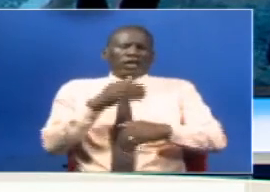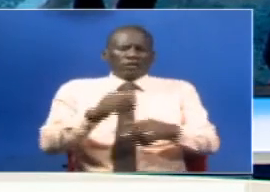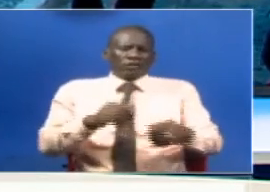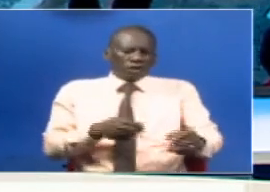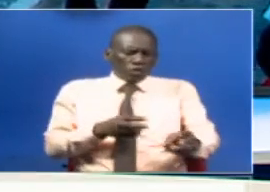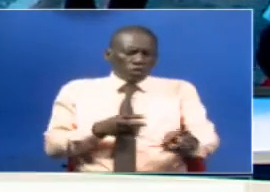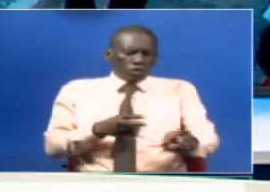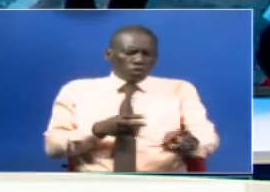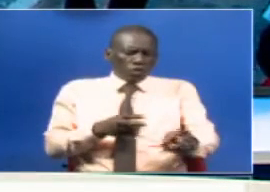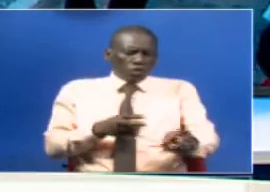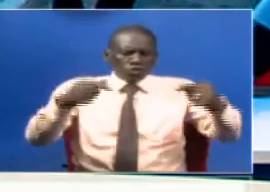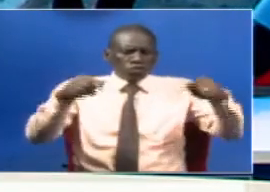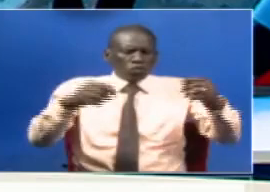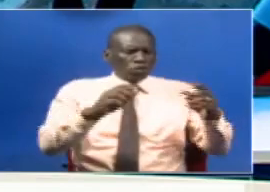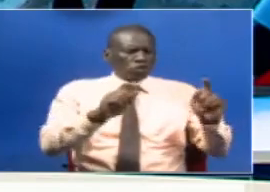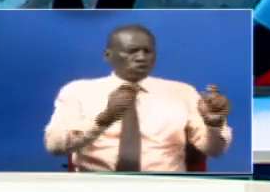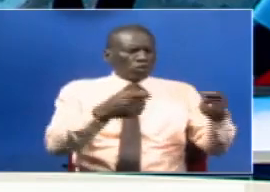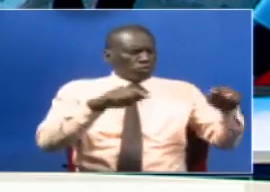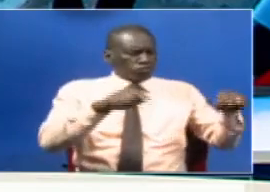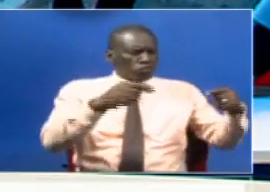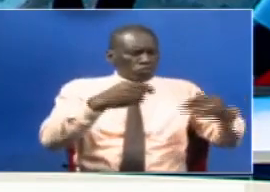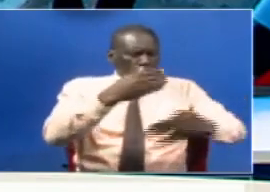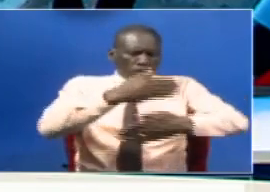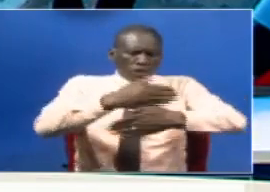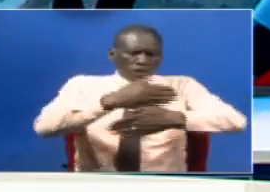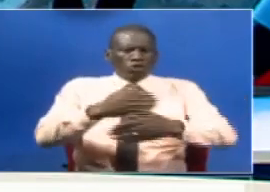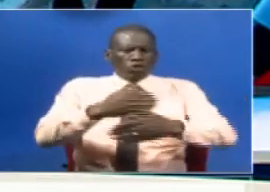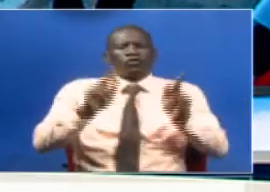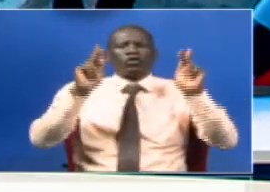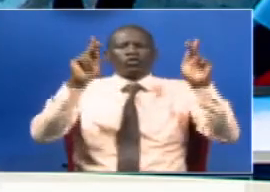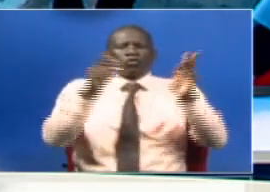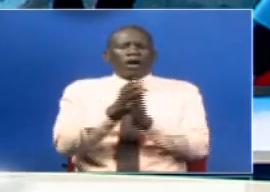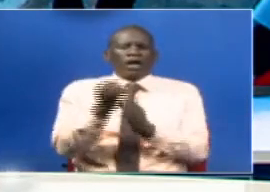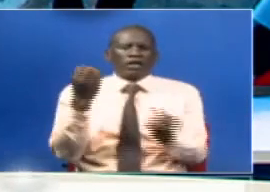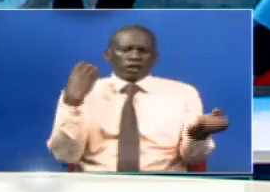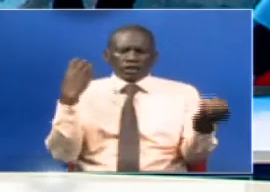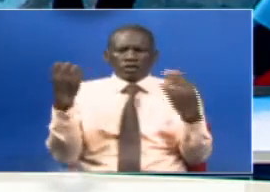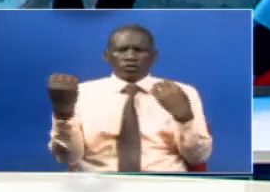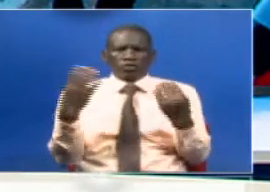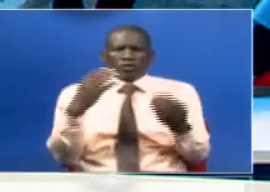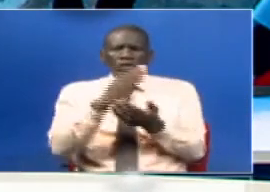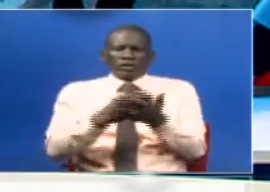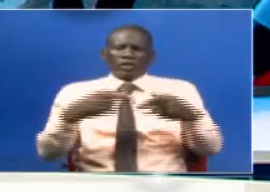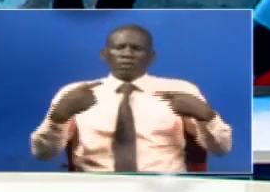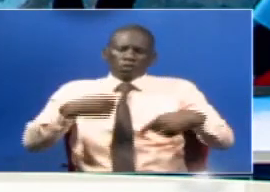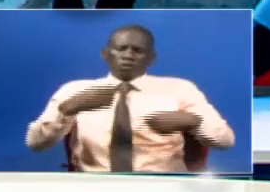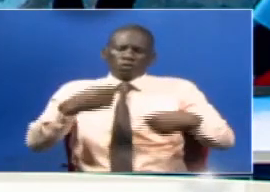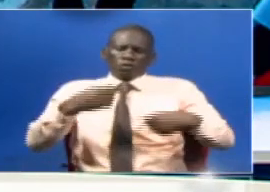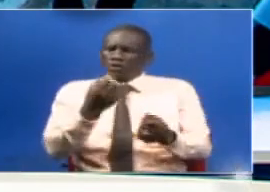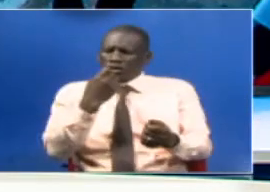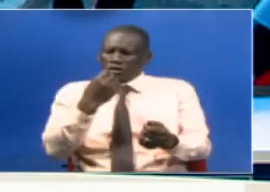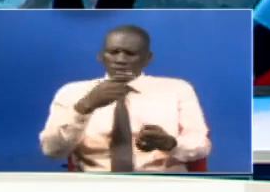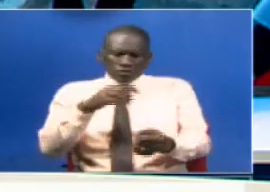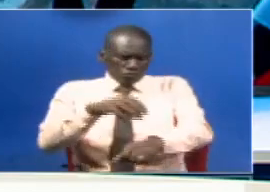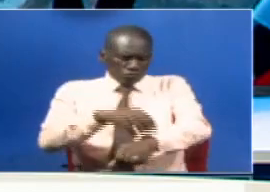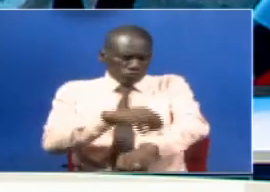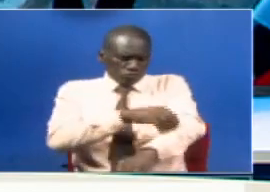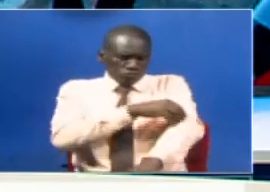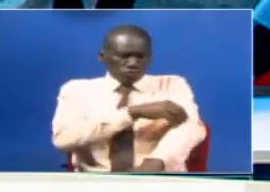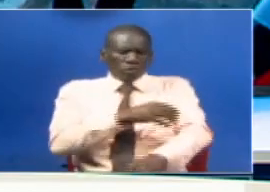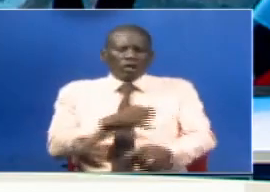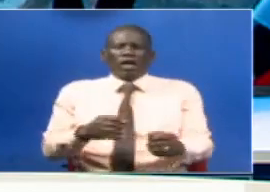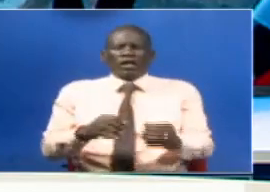mapya ya kikabila kwenye mpaka wa Kisumu na Kericho. Watu kadhaa ambao wanauguza majeraha mbalimbali wamelazwa